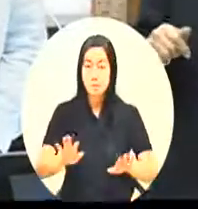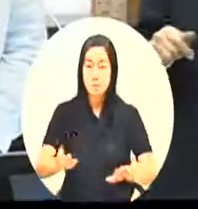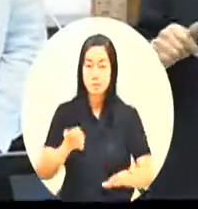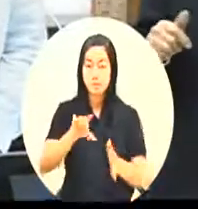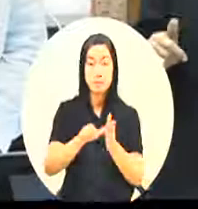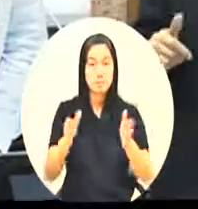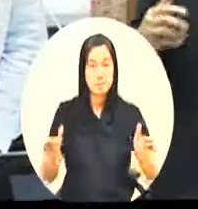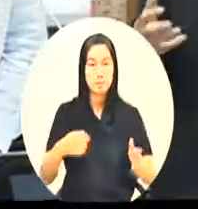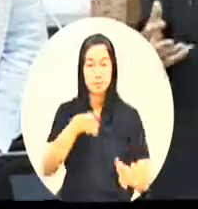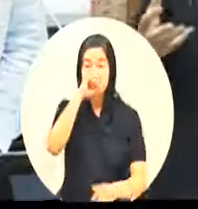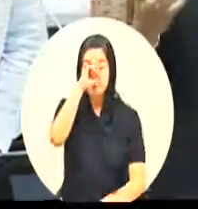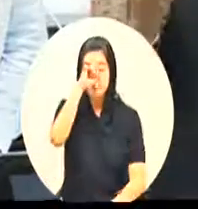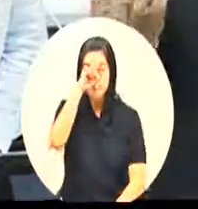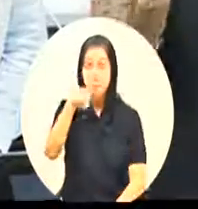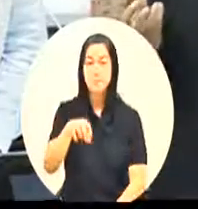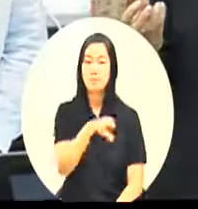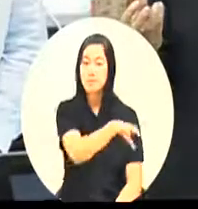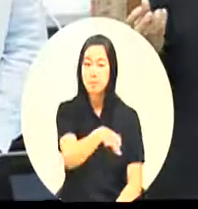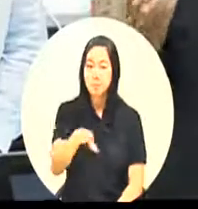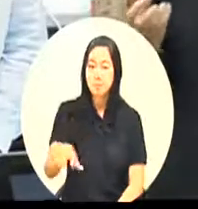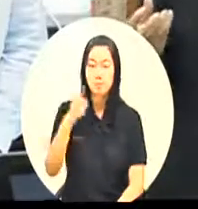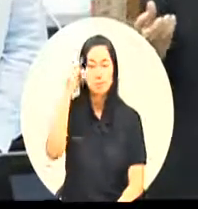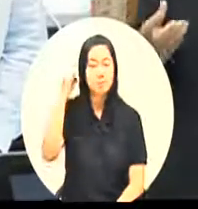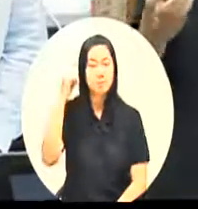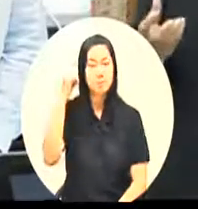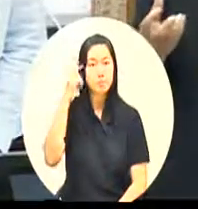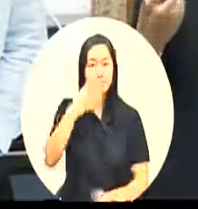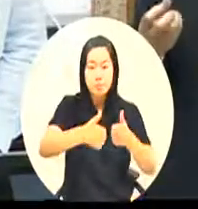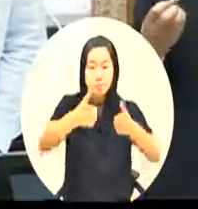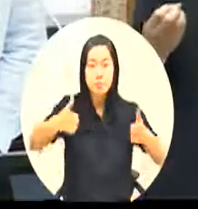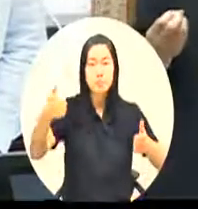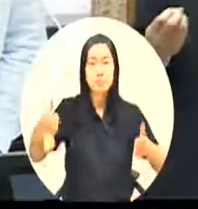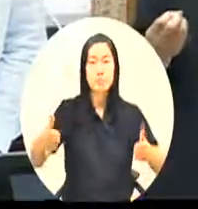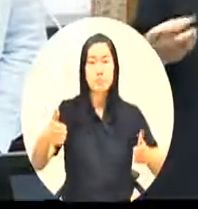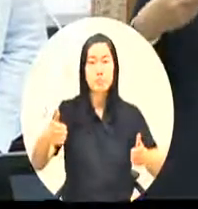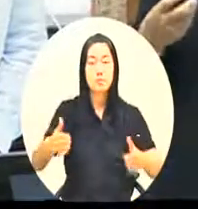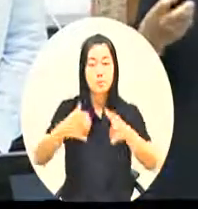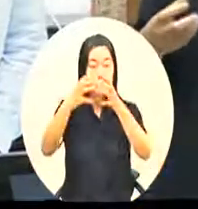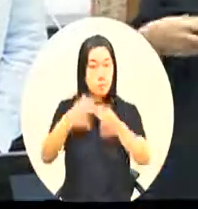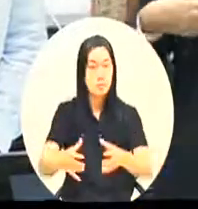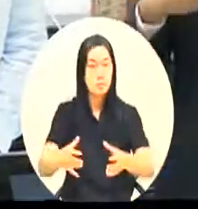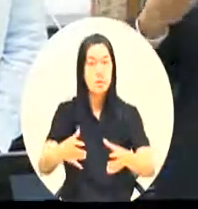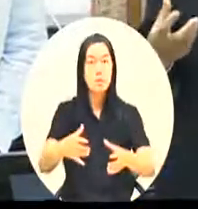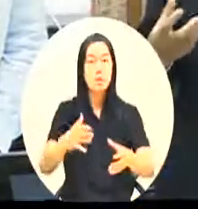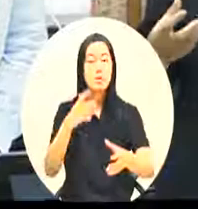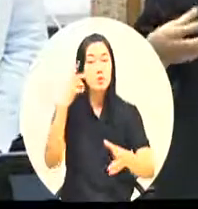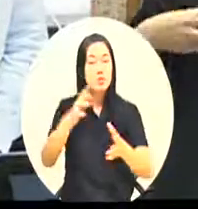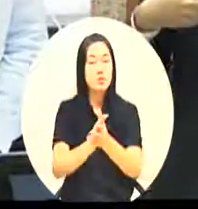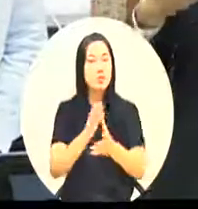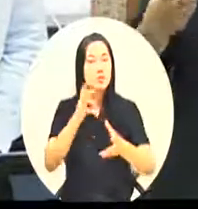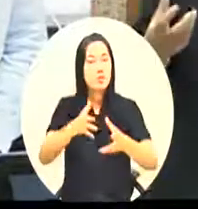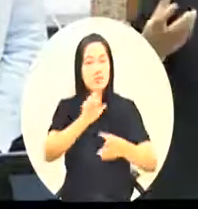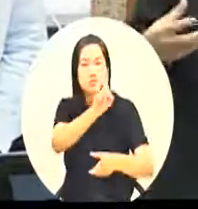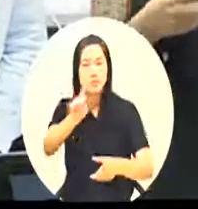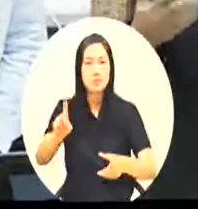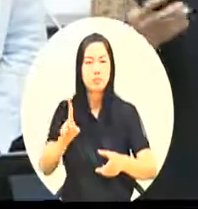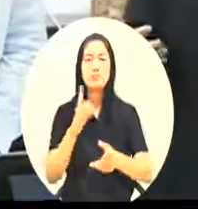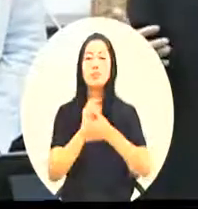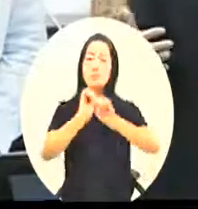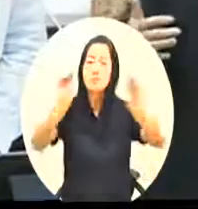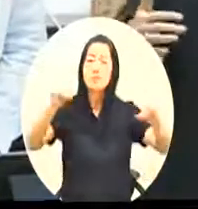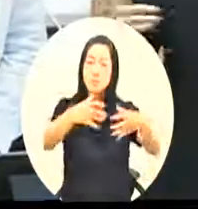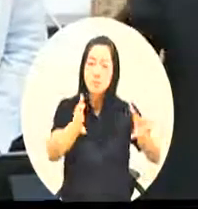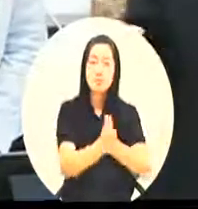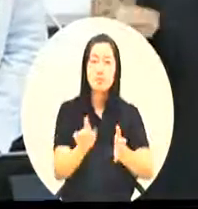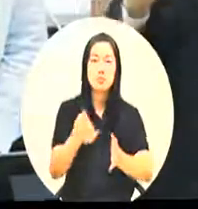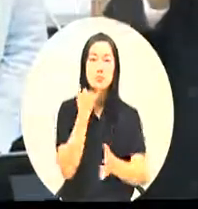是希望能够有所谓地方上的一些意见领袖成立所谓的社区宣导团，让我们的这一些方案还有这些理念能够进一步